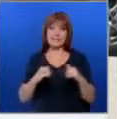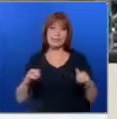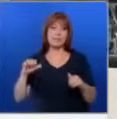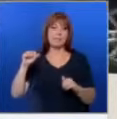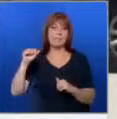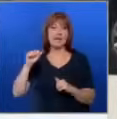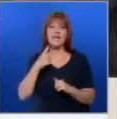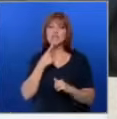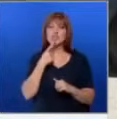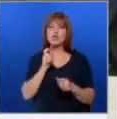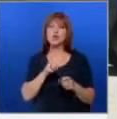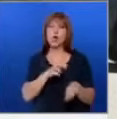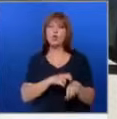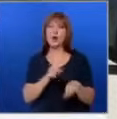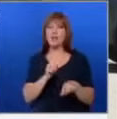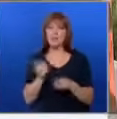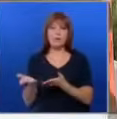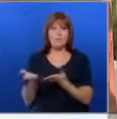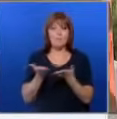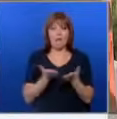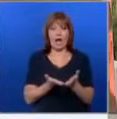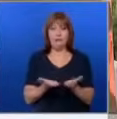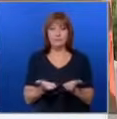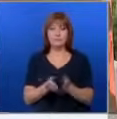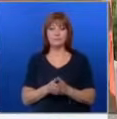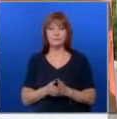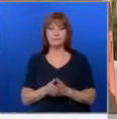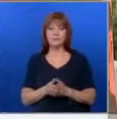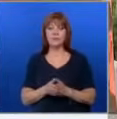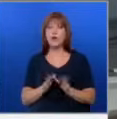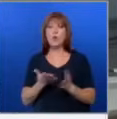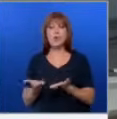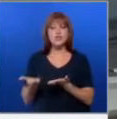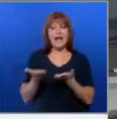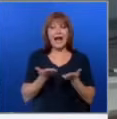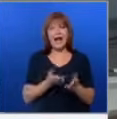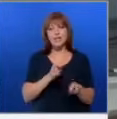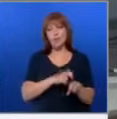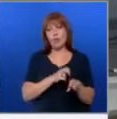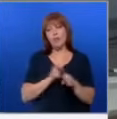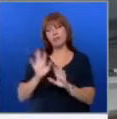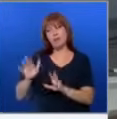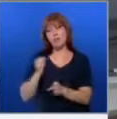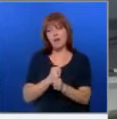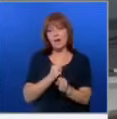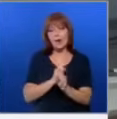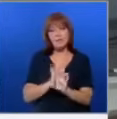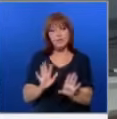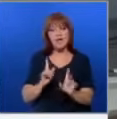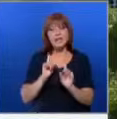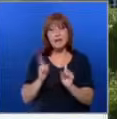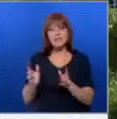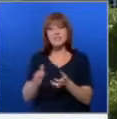Защо господин Доган не ги покани и вас? Вижте, кой ще кани господин Доган си е негово решение. Трябва да бъдем